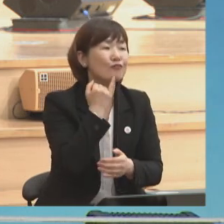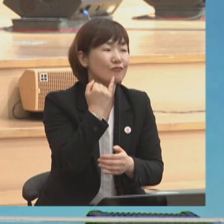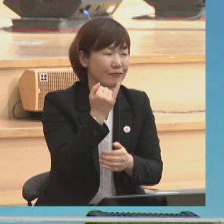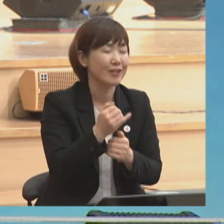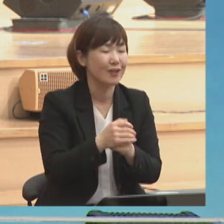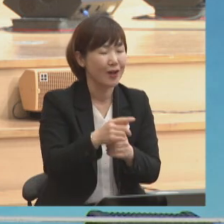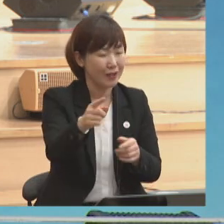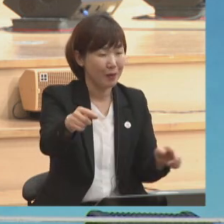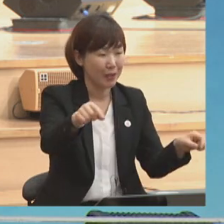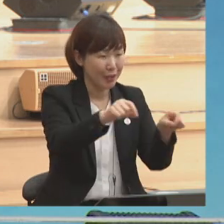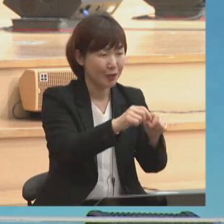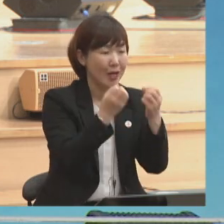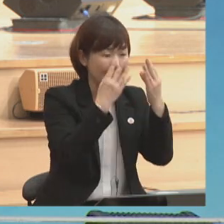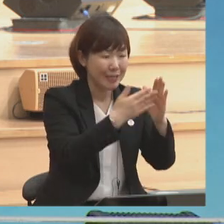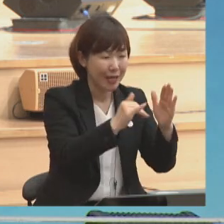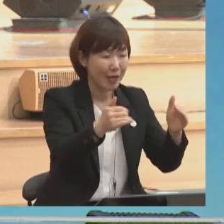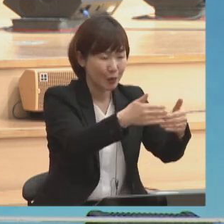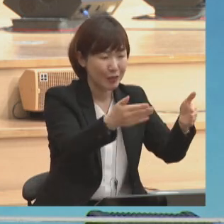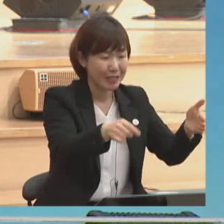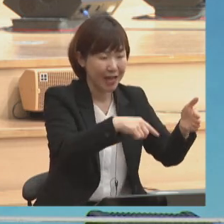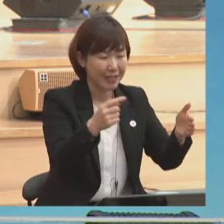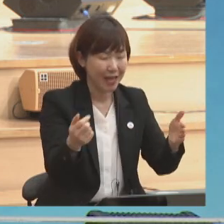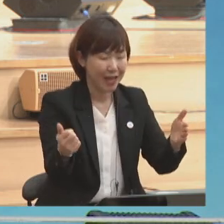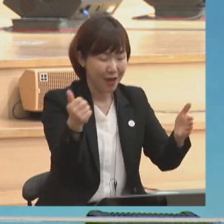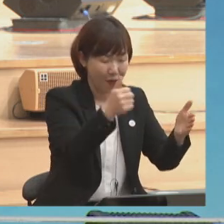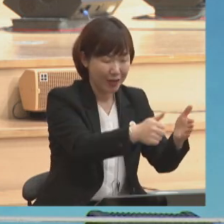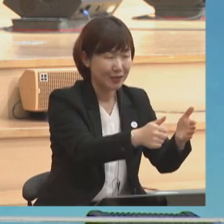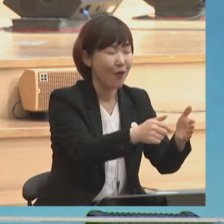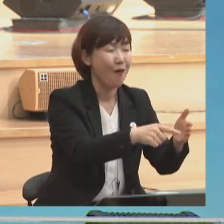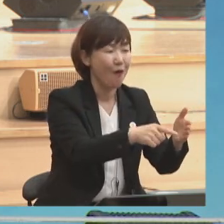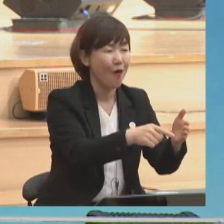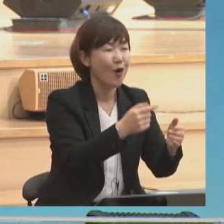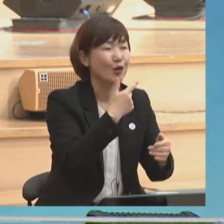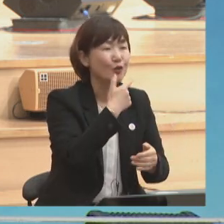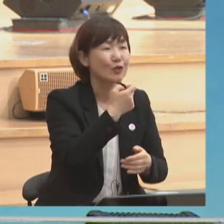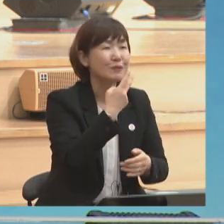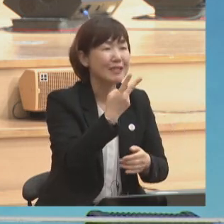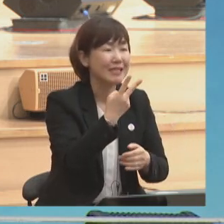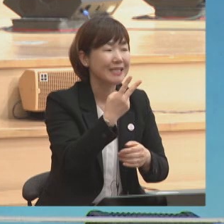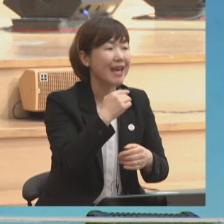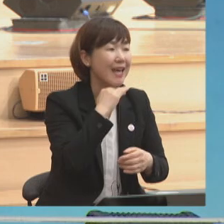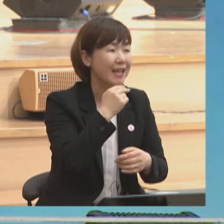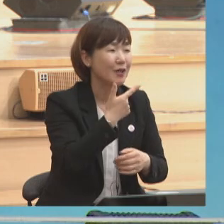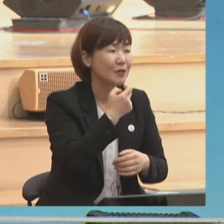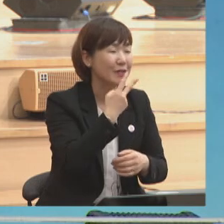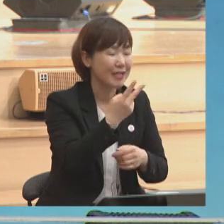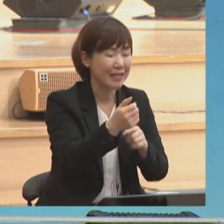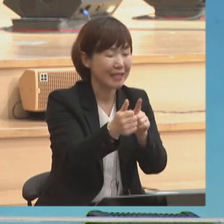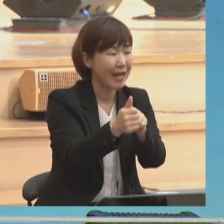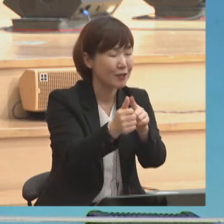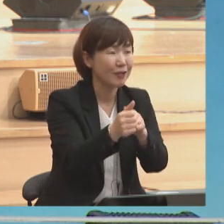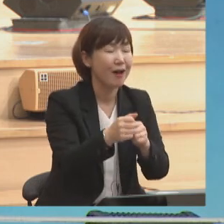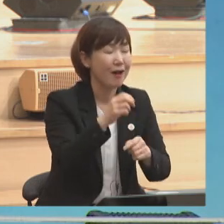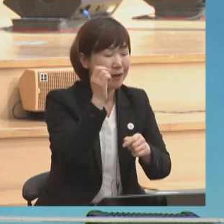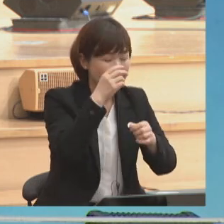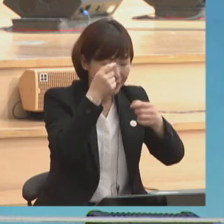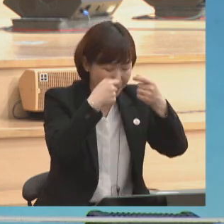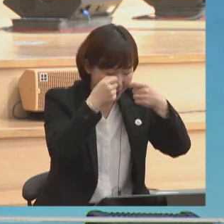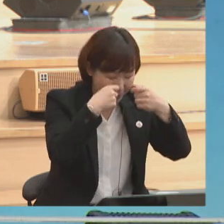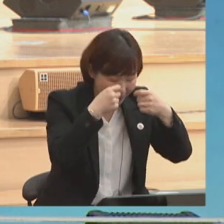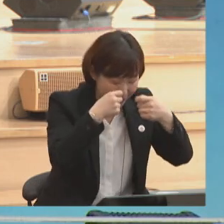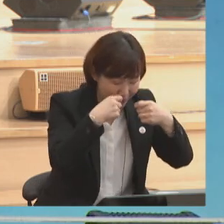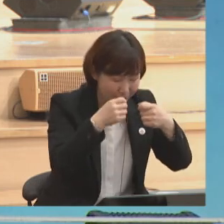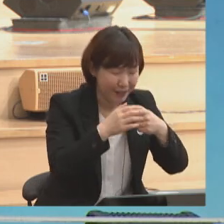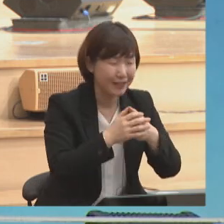배정받고 새가족실에 안내되는 순간 62세의 아저씨 눈에는 폭포수와 같은 눈물을 이